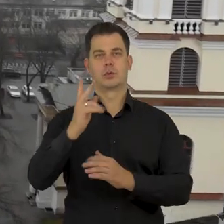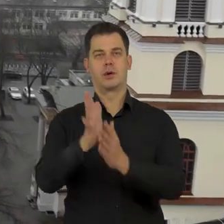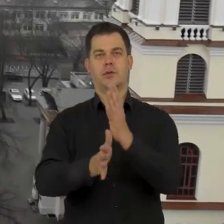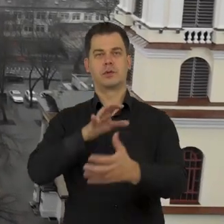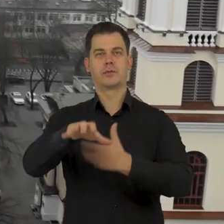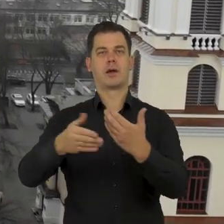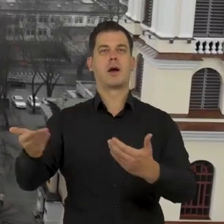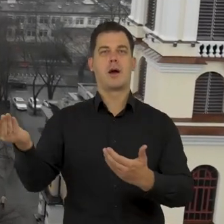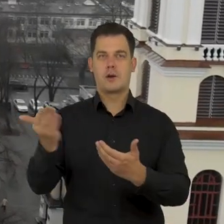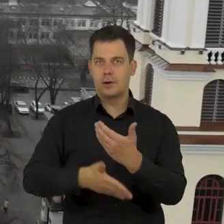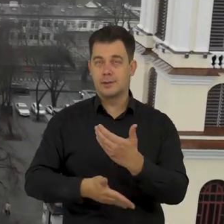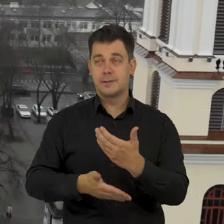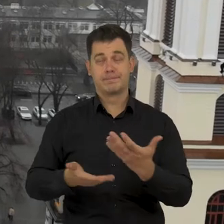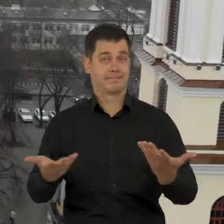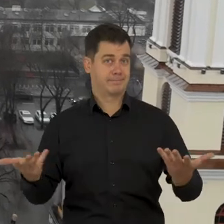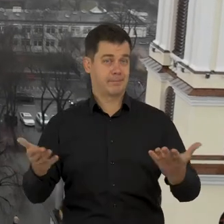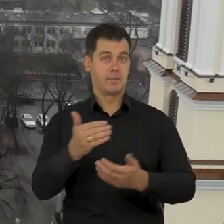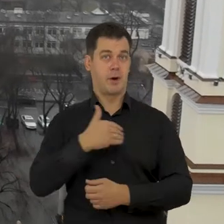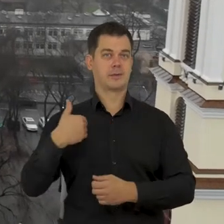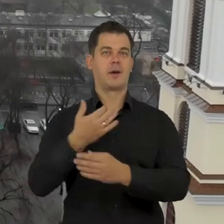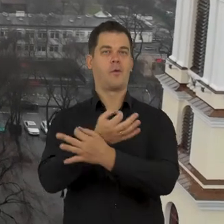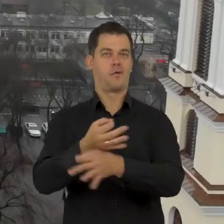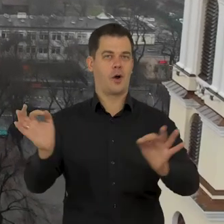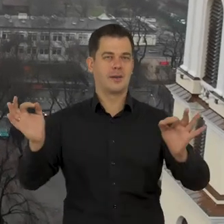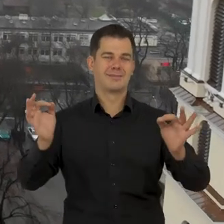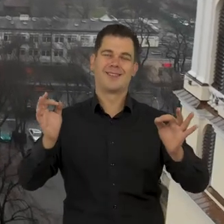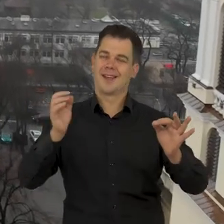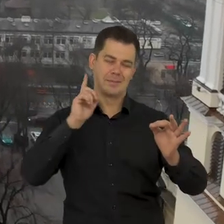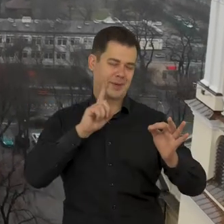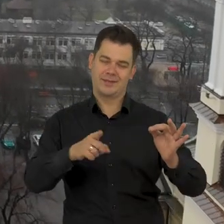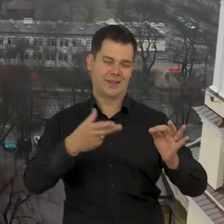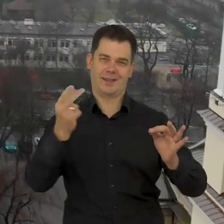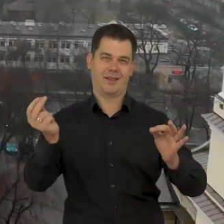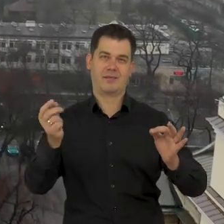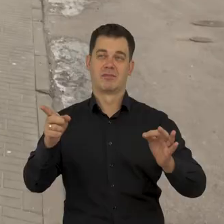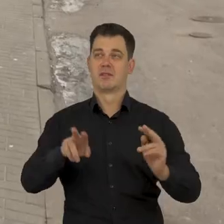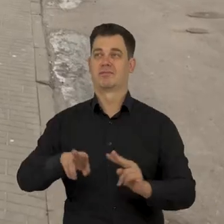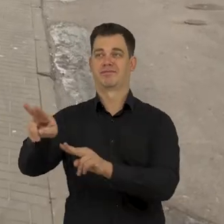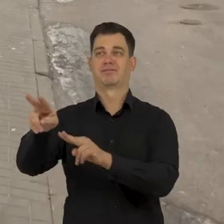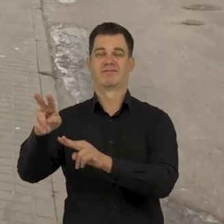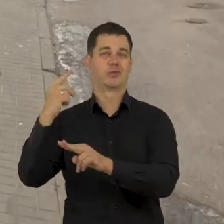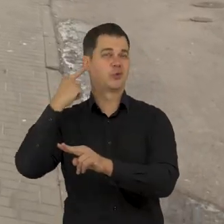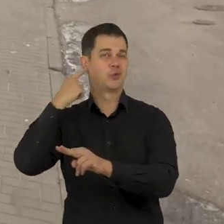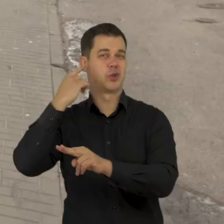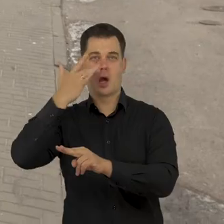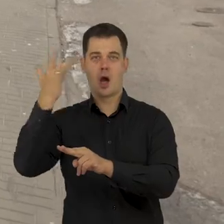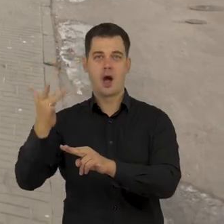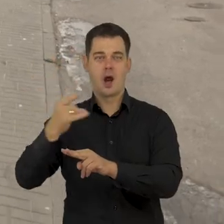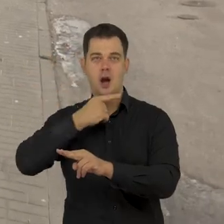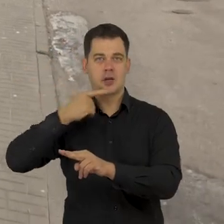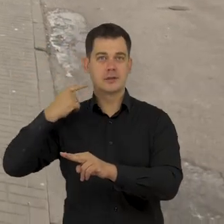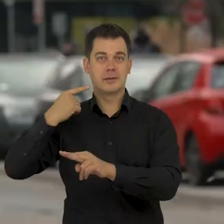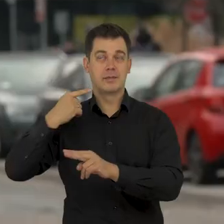Wreszcie zakończyła się II wojna światowa. W teorii Polska uzyskuje wolność. W praktyce całkowicie zależna jest od